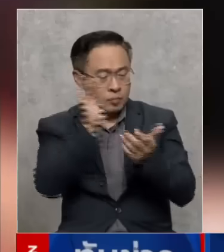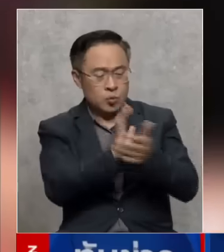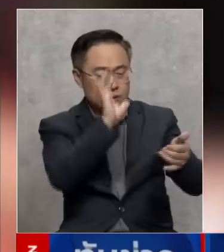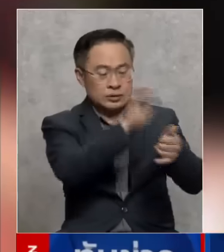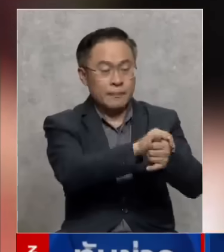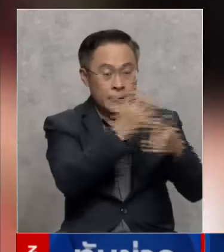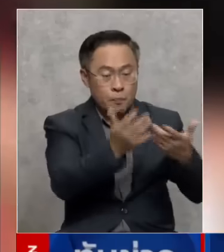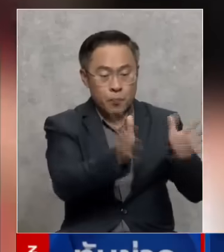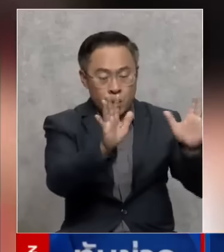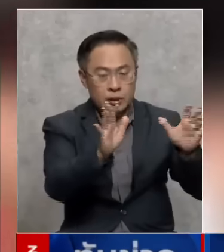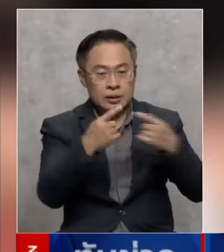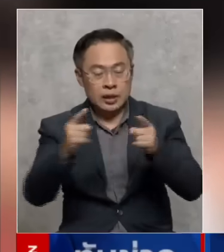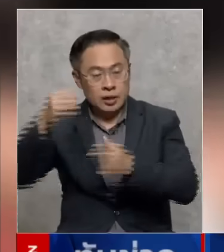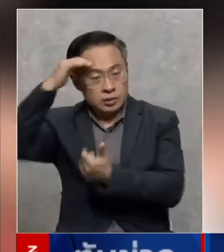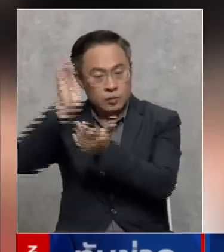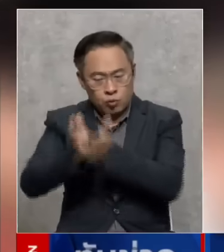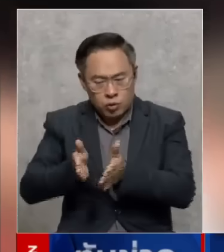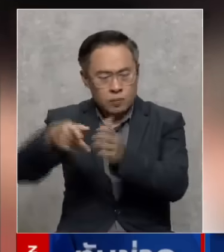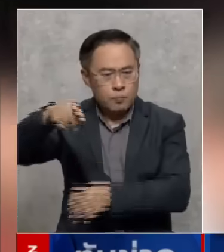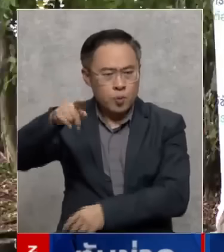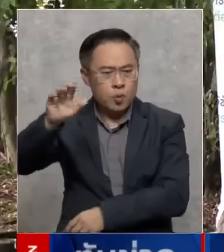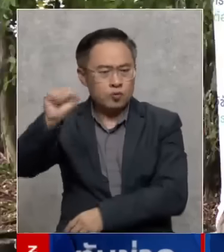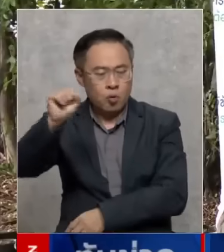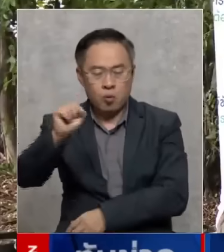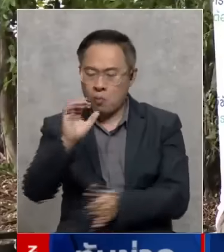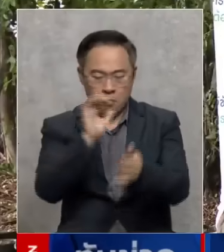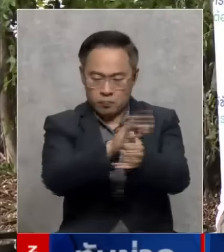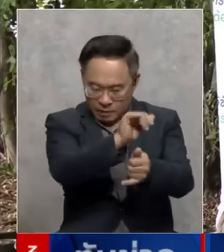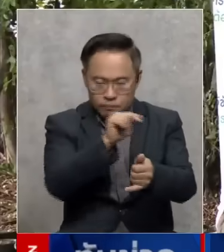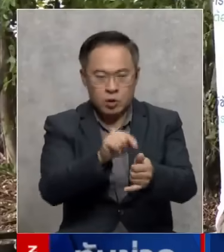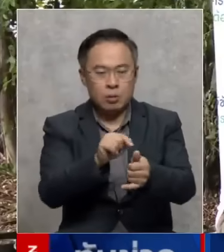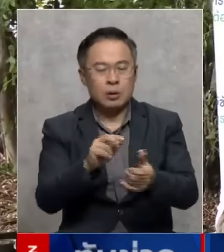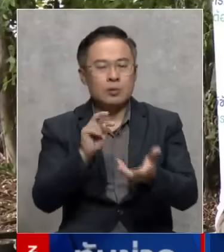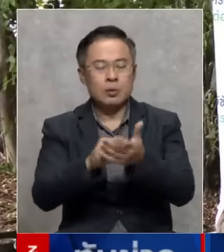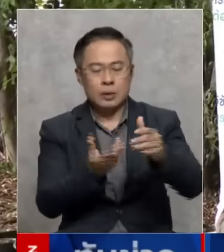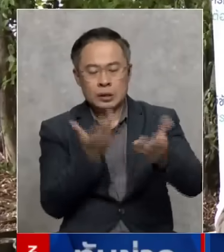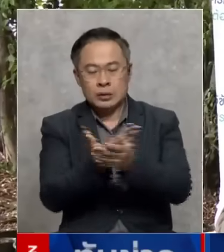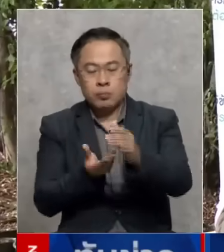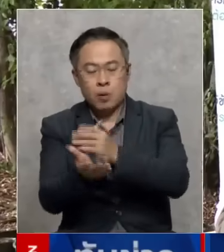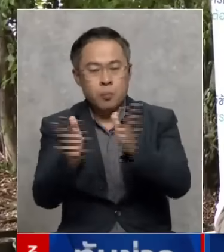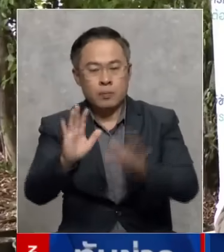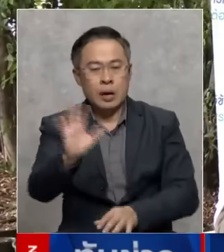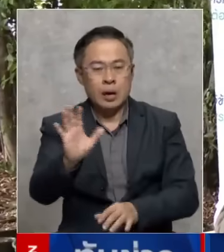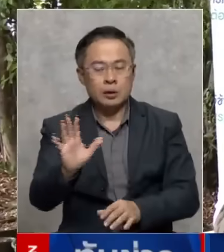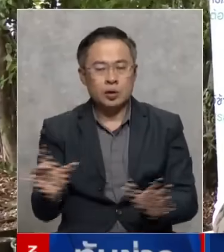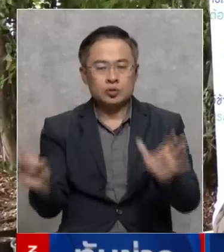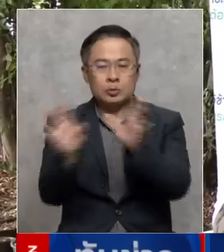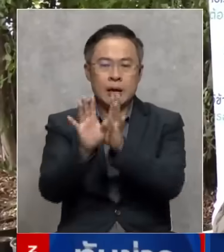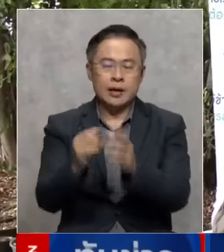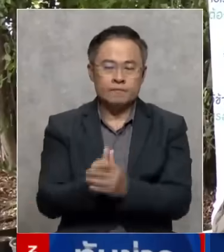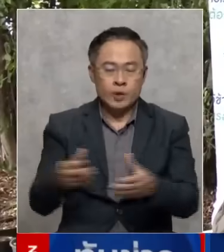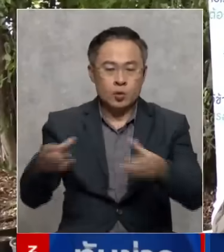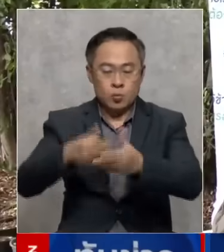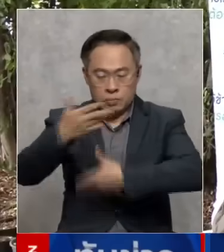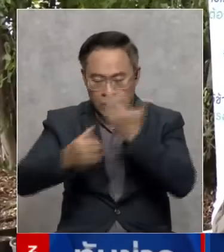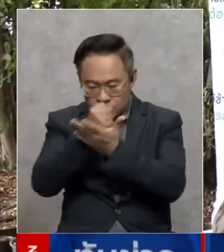ยาก็มาหาเรื่องเขาจนกระทั่งเจอที่ซ่อนแล้วหนำซ้ำตำรวจกลุ่มนี้เนี่ยยังจับเพื่อนเขาไปเค้นสอบด้วย